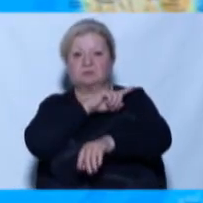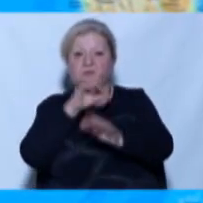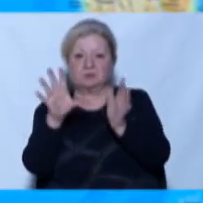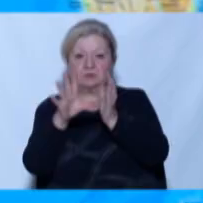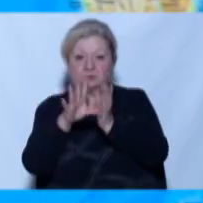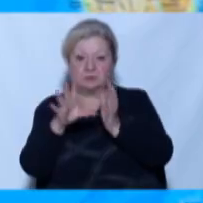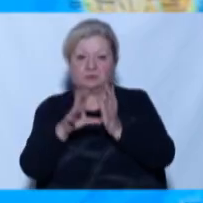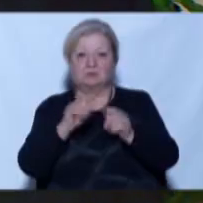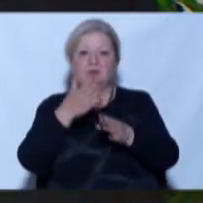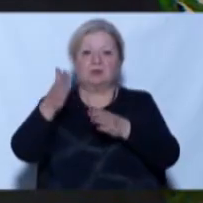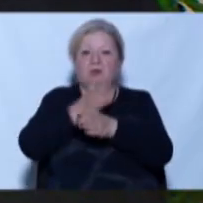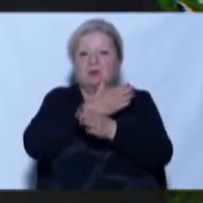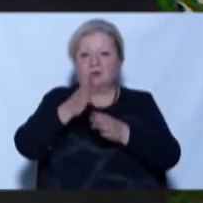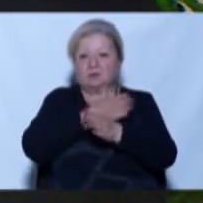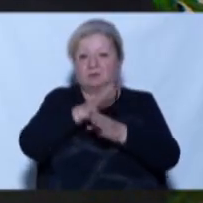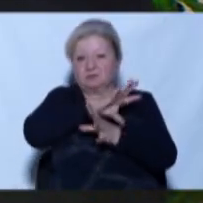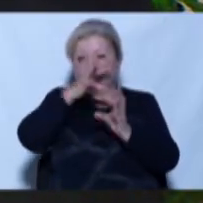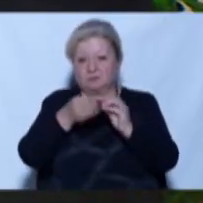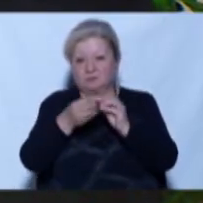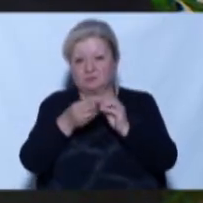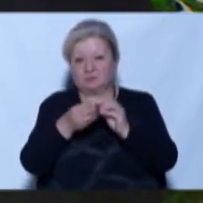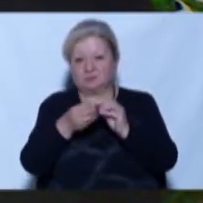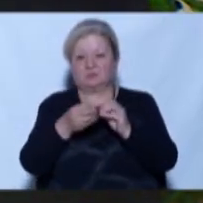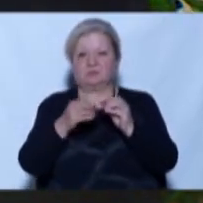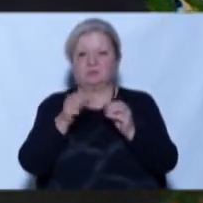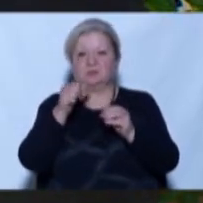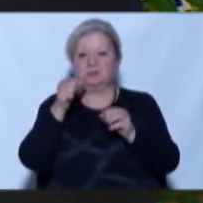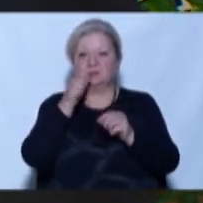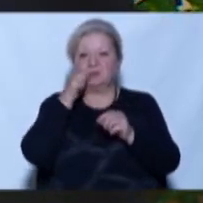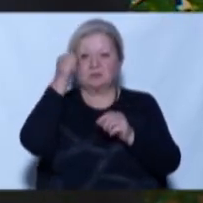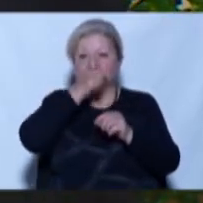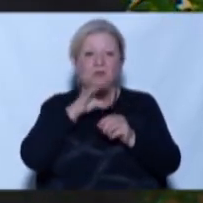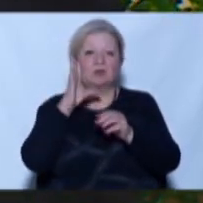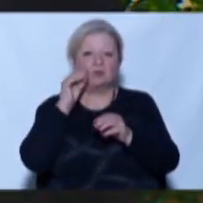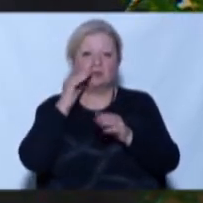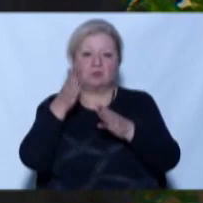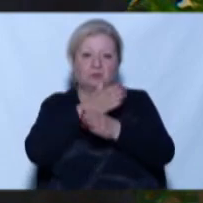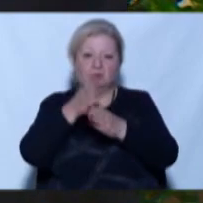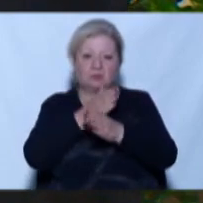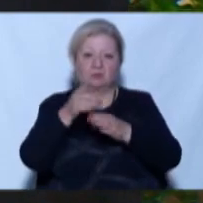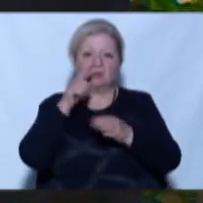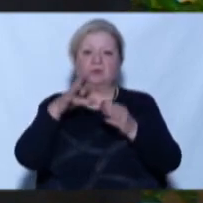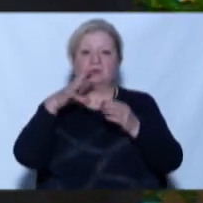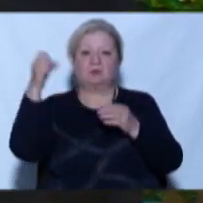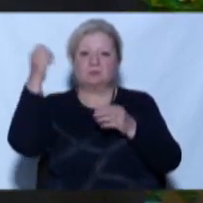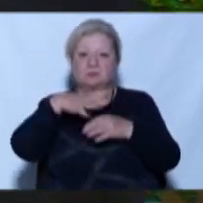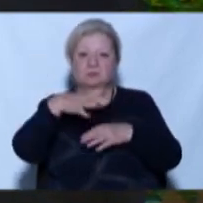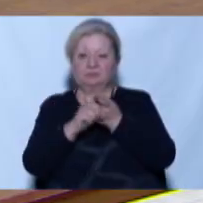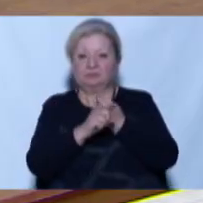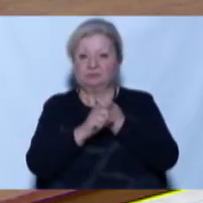ანაწილებს მთლიანად დედამიწაზე წელიწადის დროებს. მზის ენერგია, რომელიც ანაწილებს მთლიანად